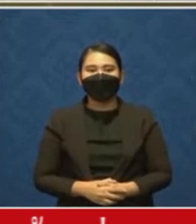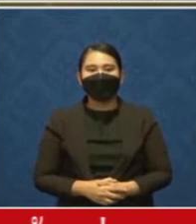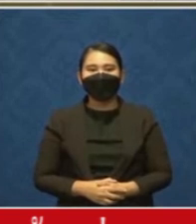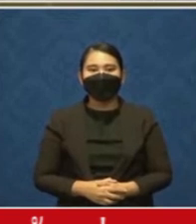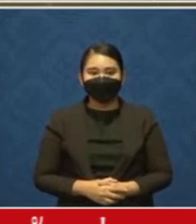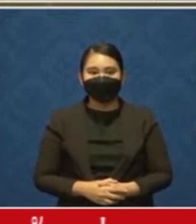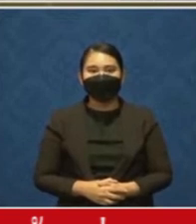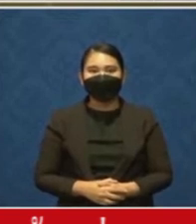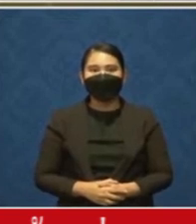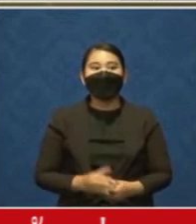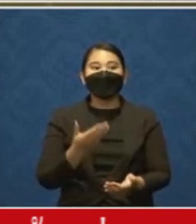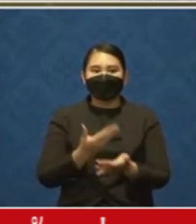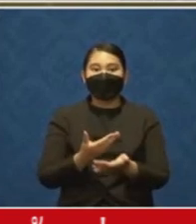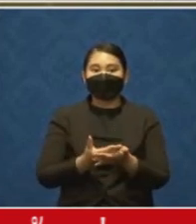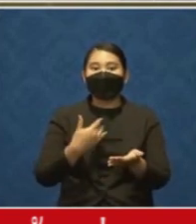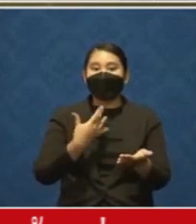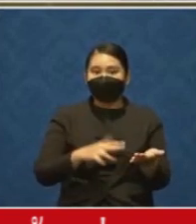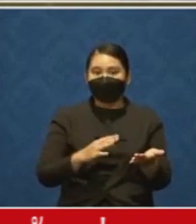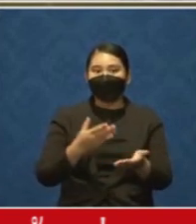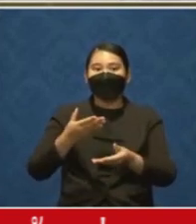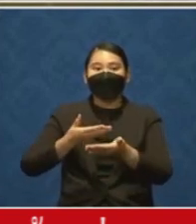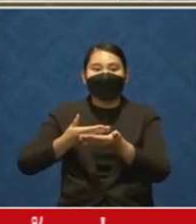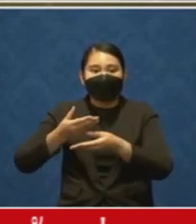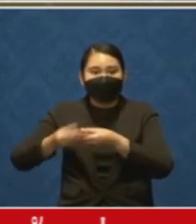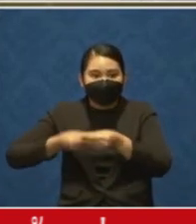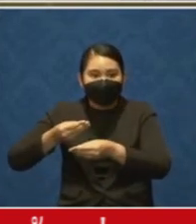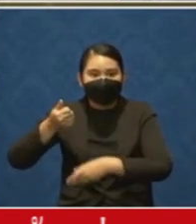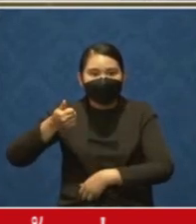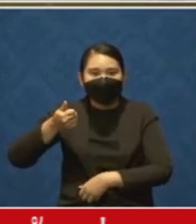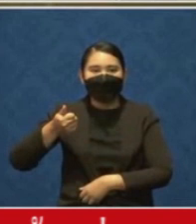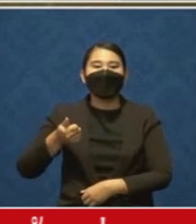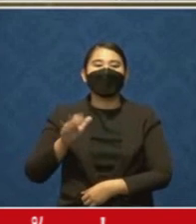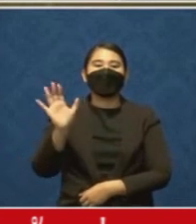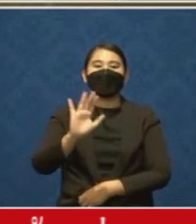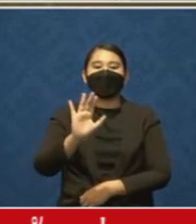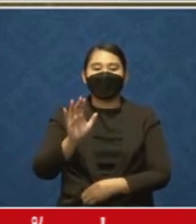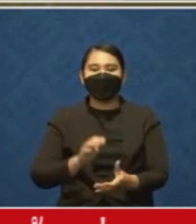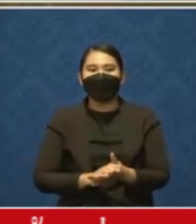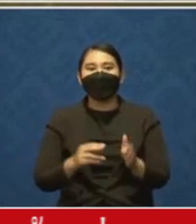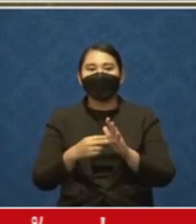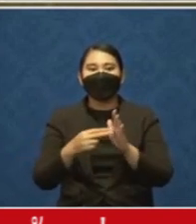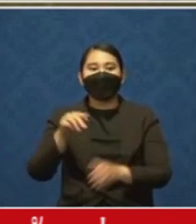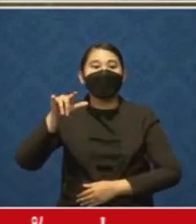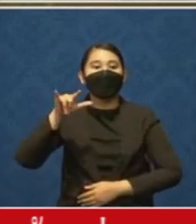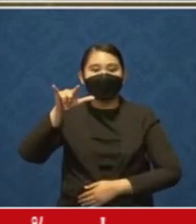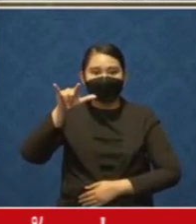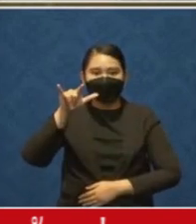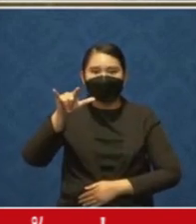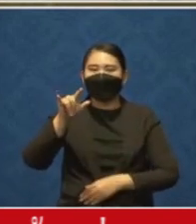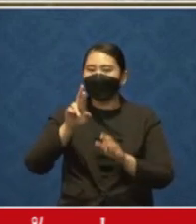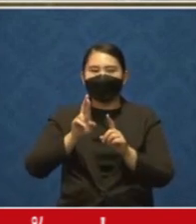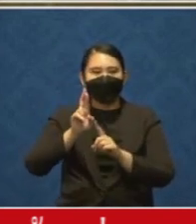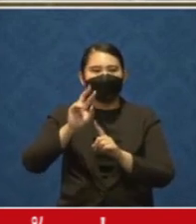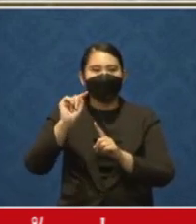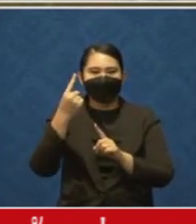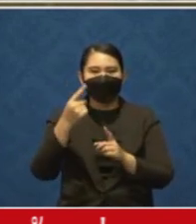คราวนี้ไม่ใช่มีเงินอย่างเดียวแล้วเขาจะขายให้ครับท่านประธานครับเพราะว่าผมต้องเรียนท่านประธานครับว่าไอ้เครื่องบินเนี่ยเป็นเครื่องบินลบทางยุทธศาสตร์รุ่นใหม่ล่า